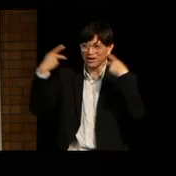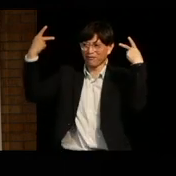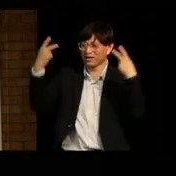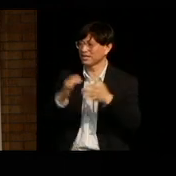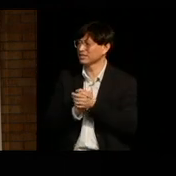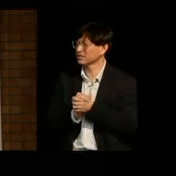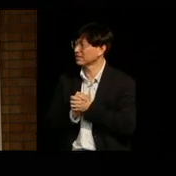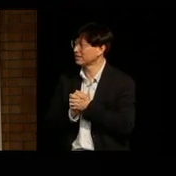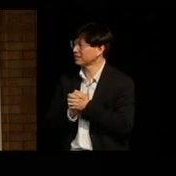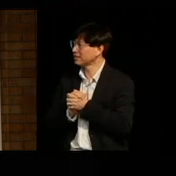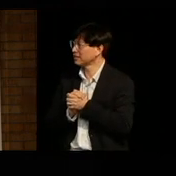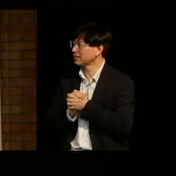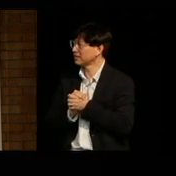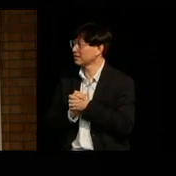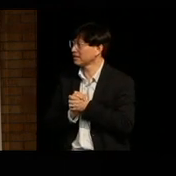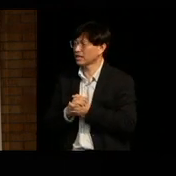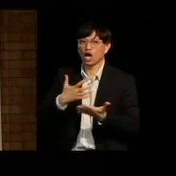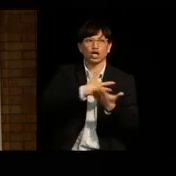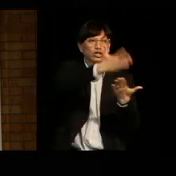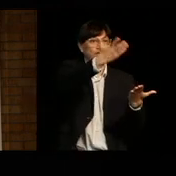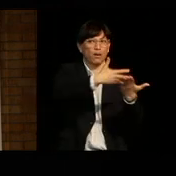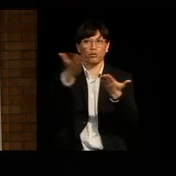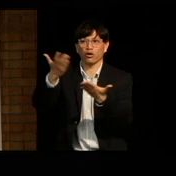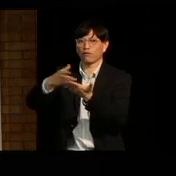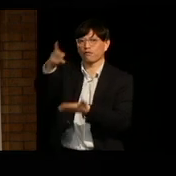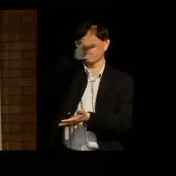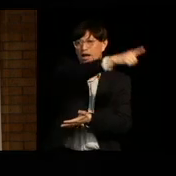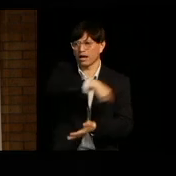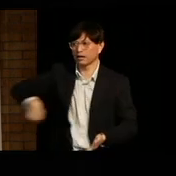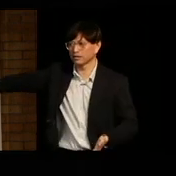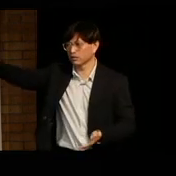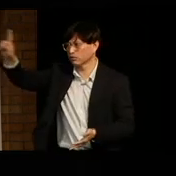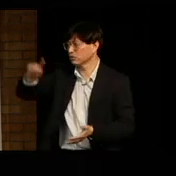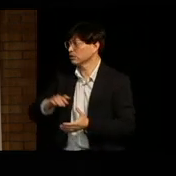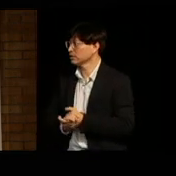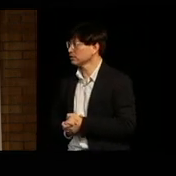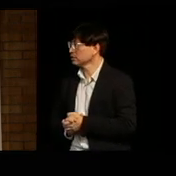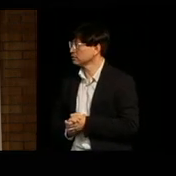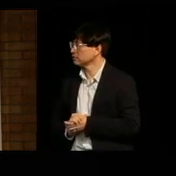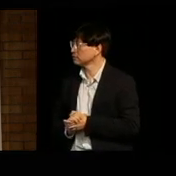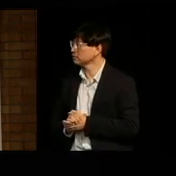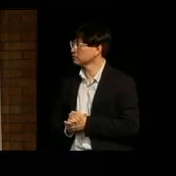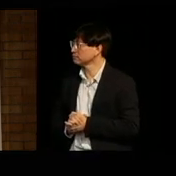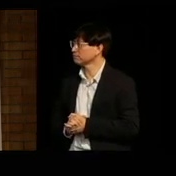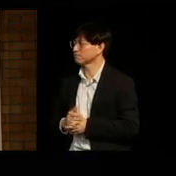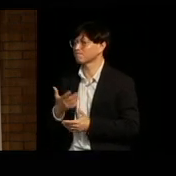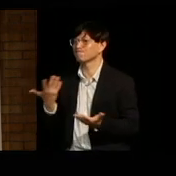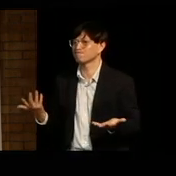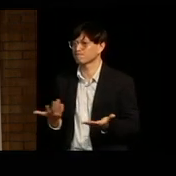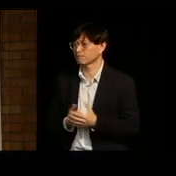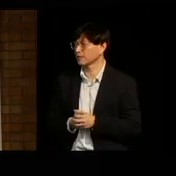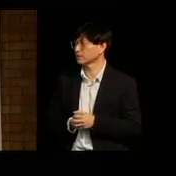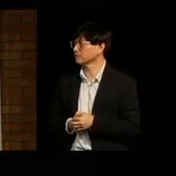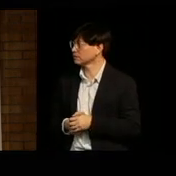quest'isola felice si propagasse un po' in tutto l'oceano Ecco ehm niente ecco